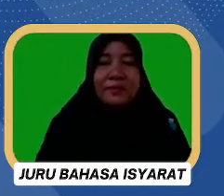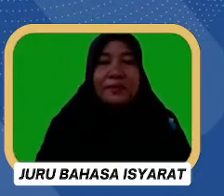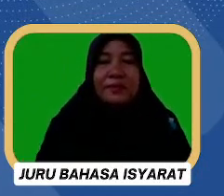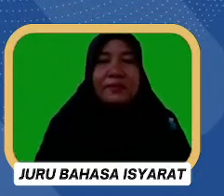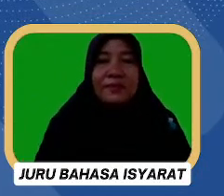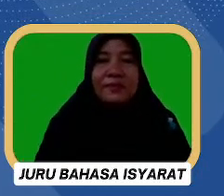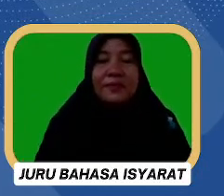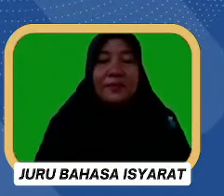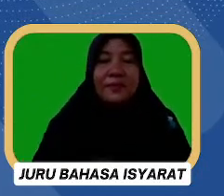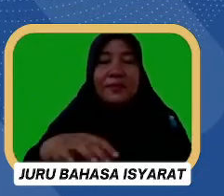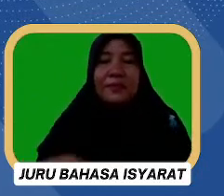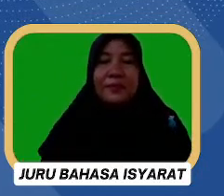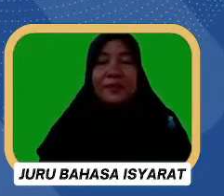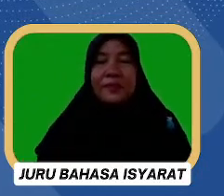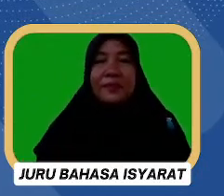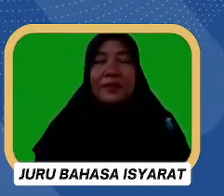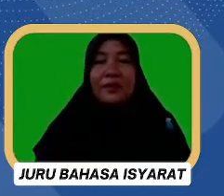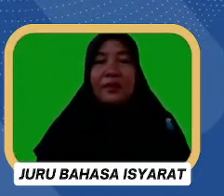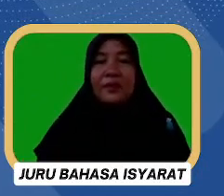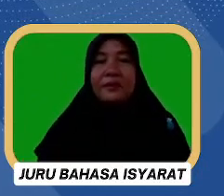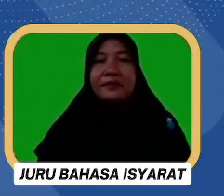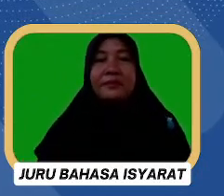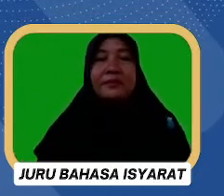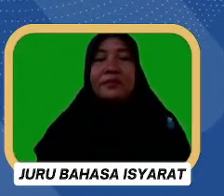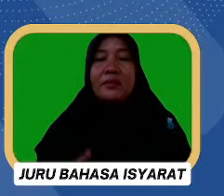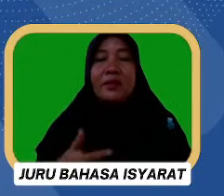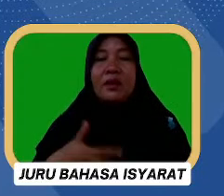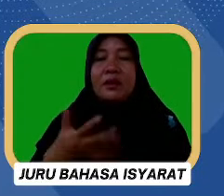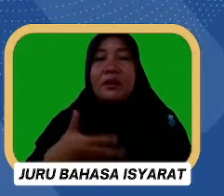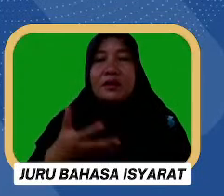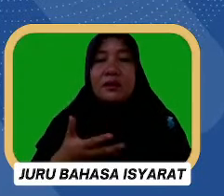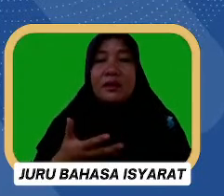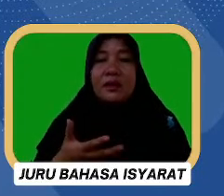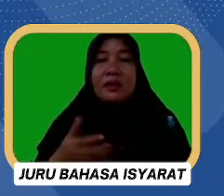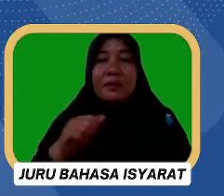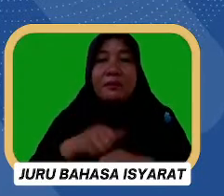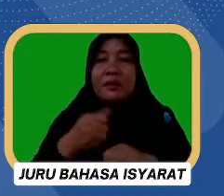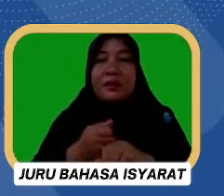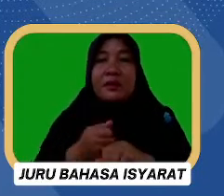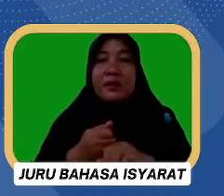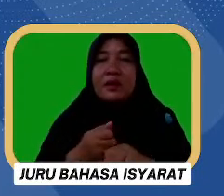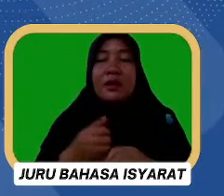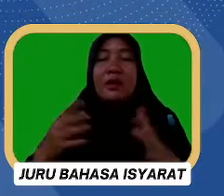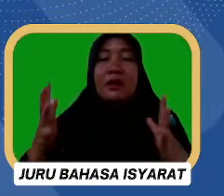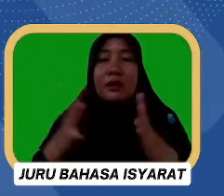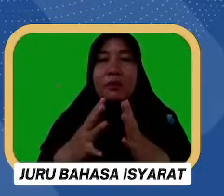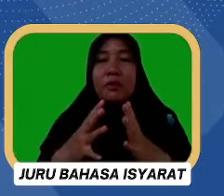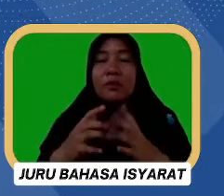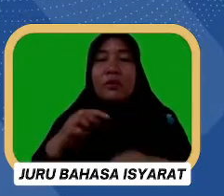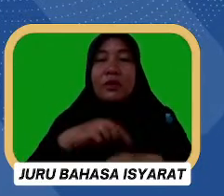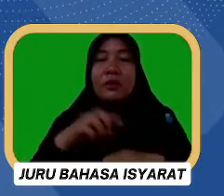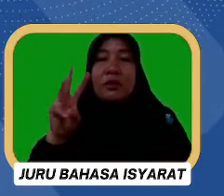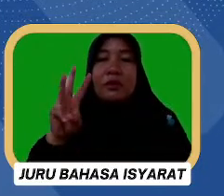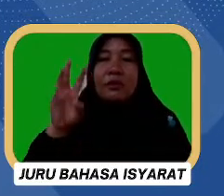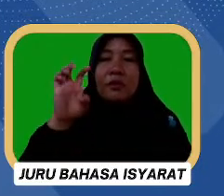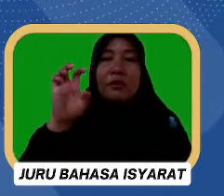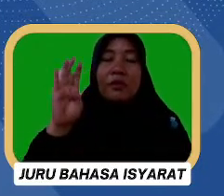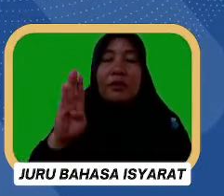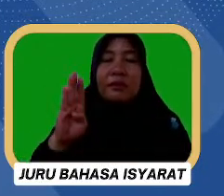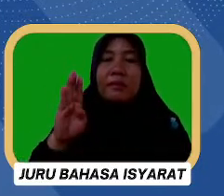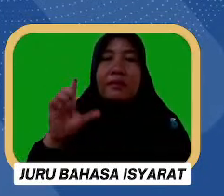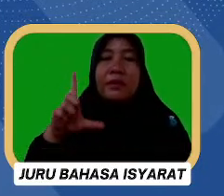ini. Dan senang sekali rasanya dapat kembali berjumpa dalam webinar literasi digital tahun